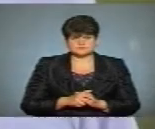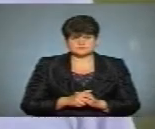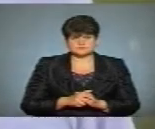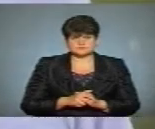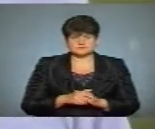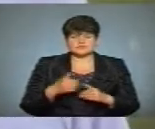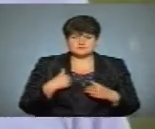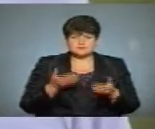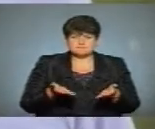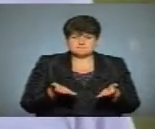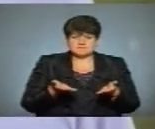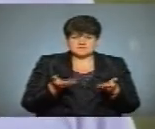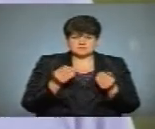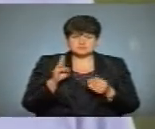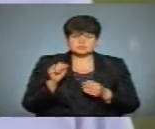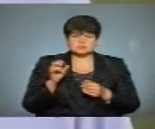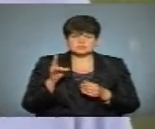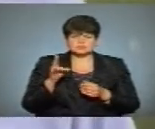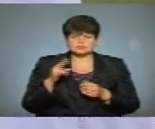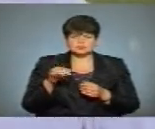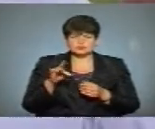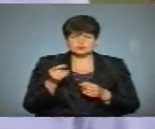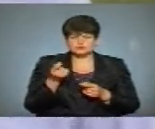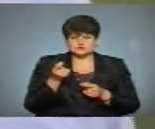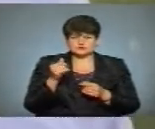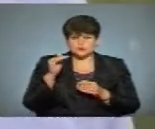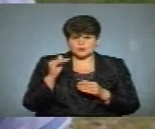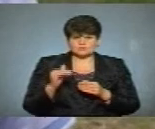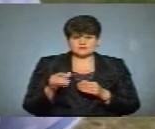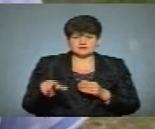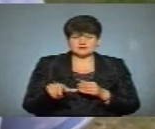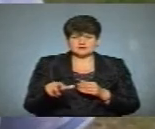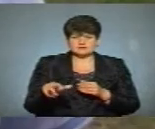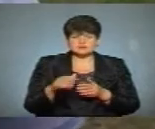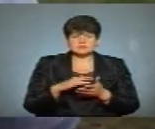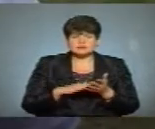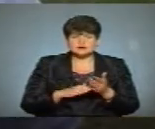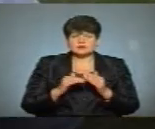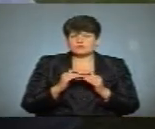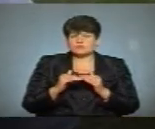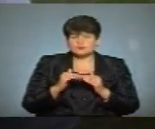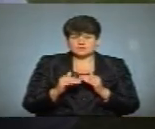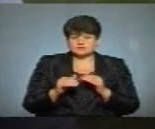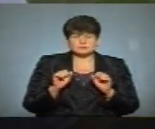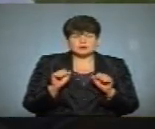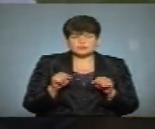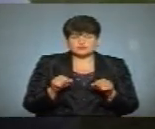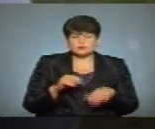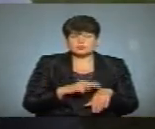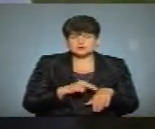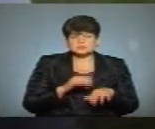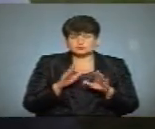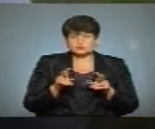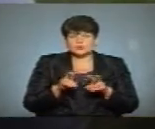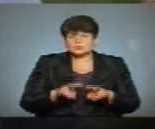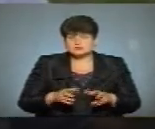Ми піднімемо цю шандору для того, щоб трошки опустити рівень ріки, а далі в полі правовому, значить, поліція буде